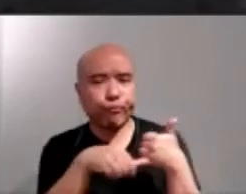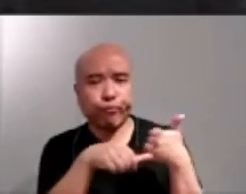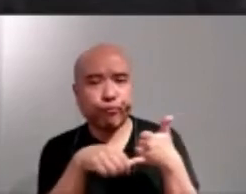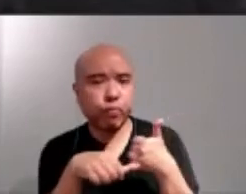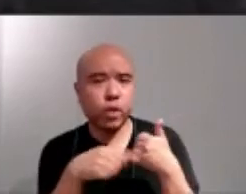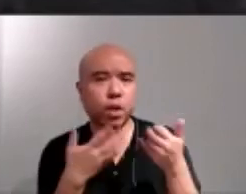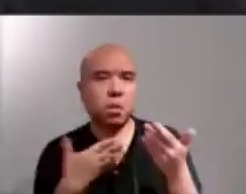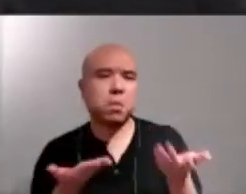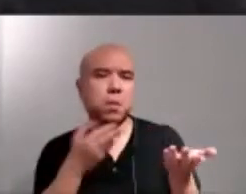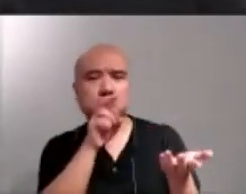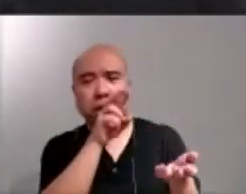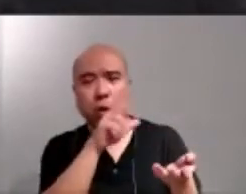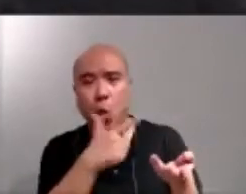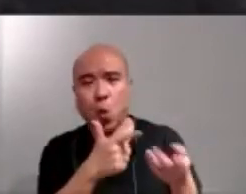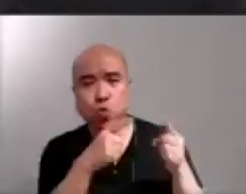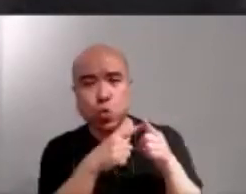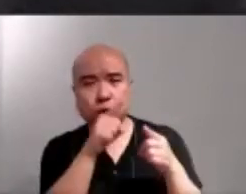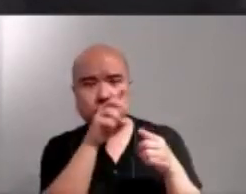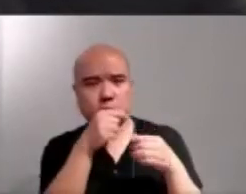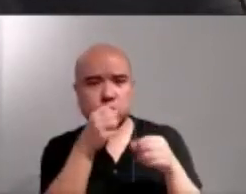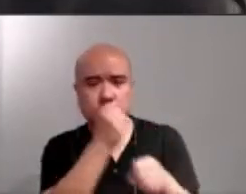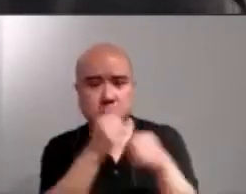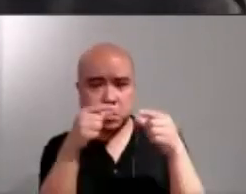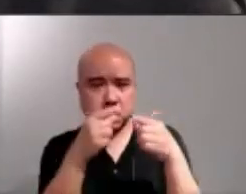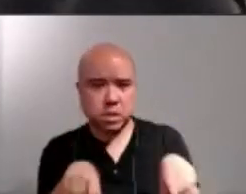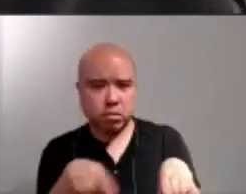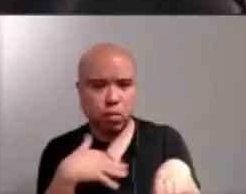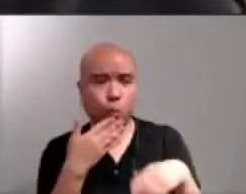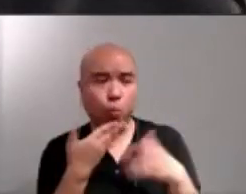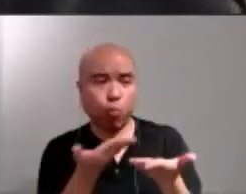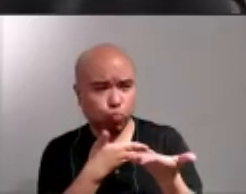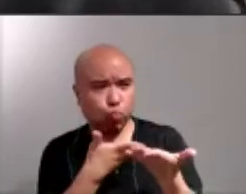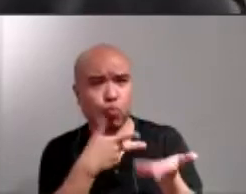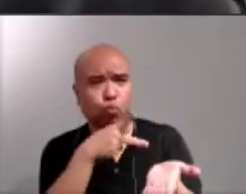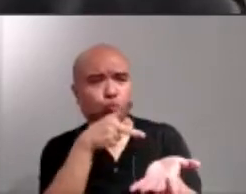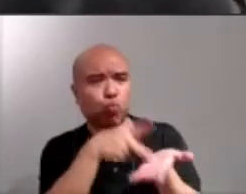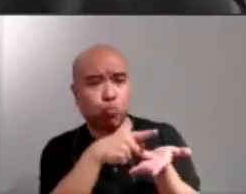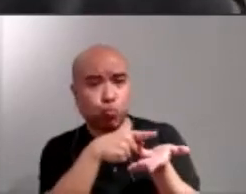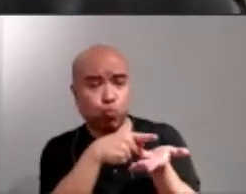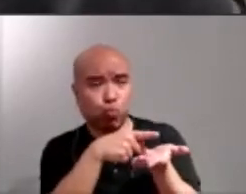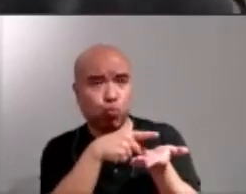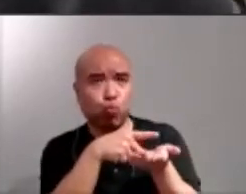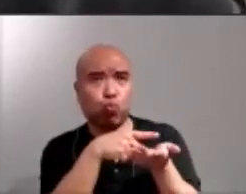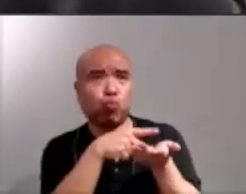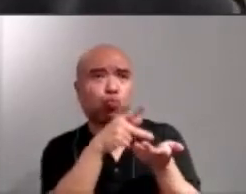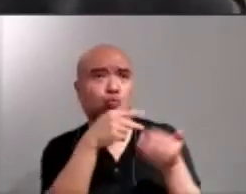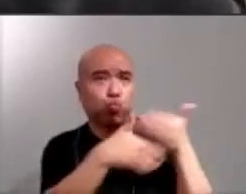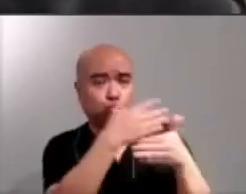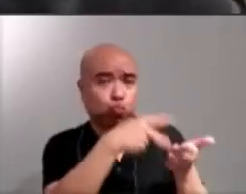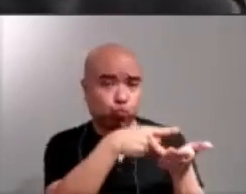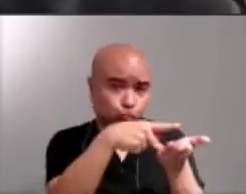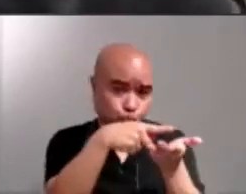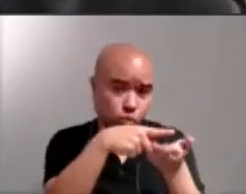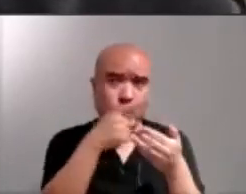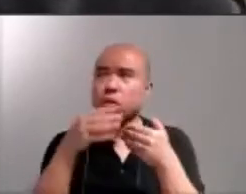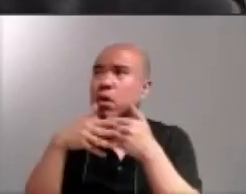緊好多人係會面臨緊失業，但係佢又供緊樓，佢係可能仲供緊啲小朋友喺外國讀書。咁我哋會面臨緊就係